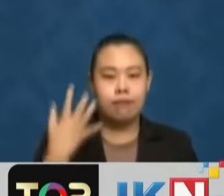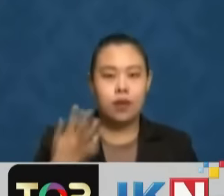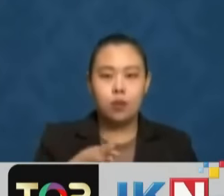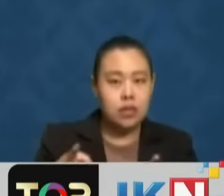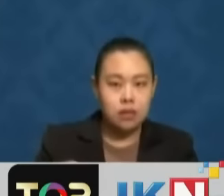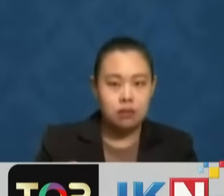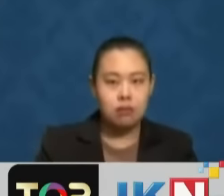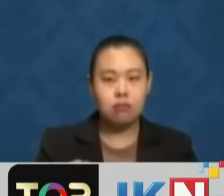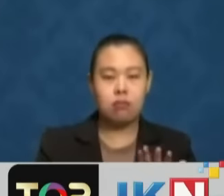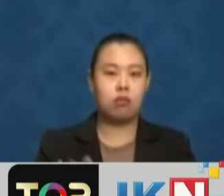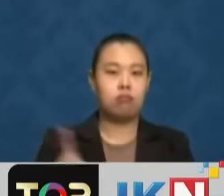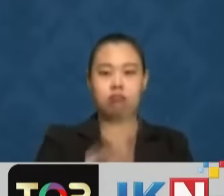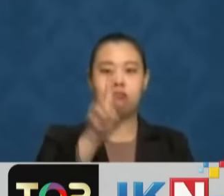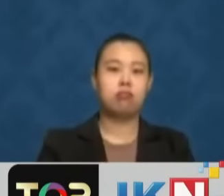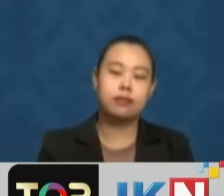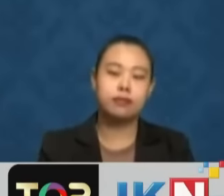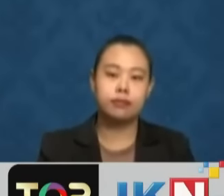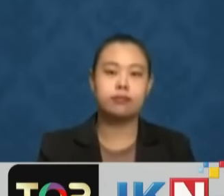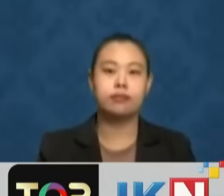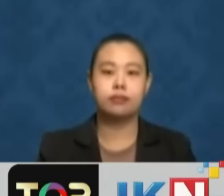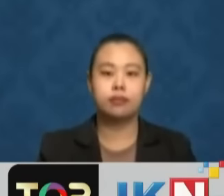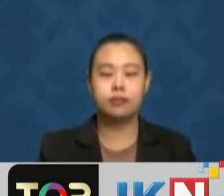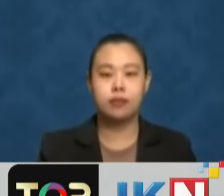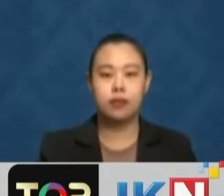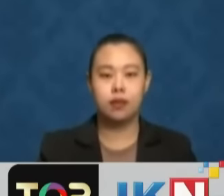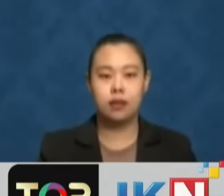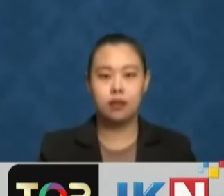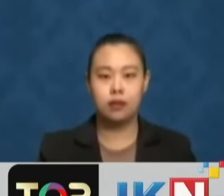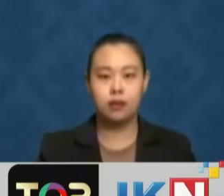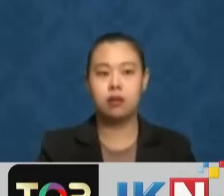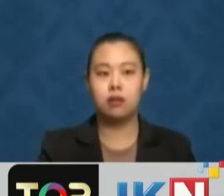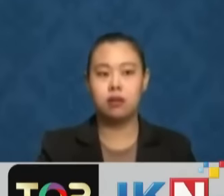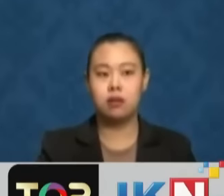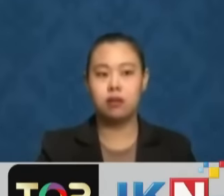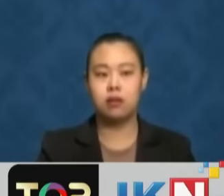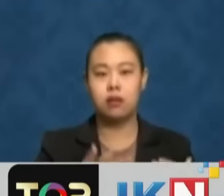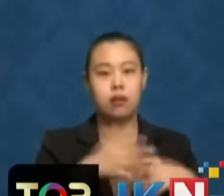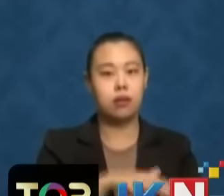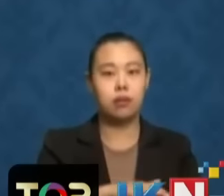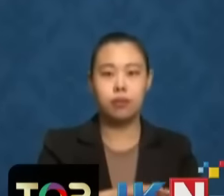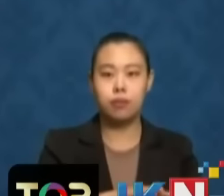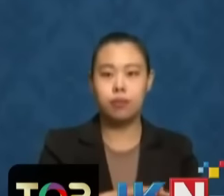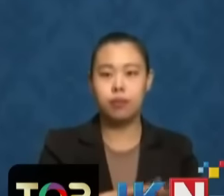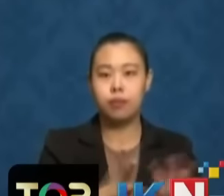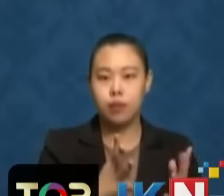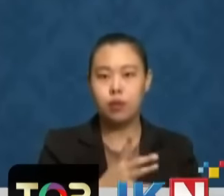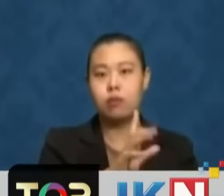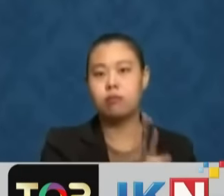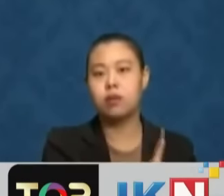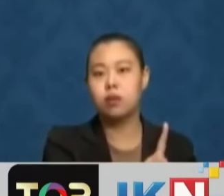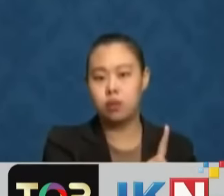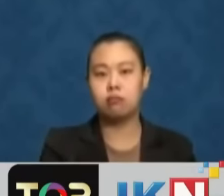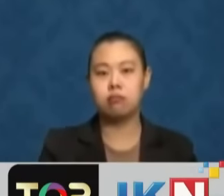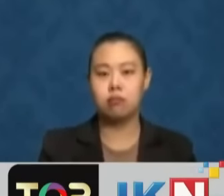ามีการประชุมในวันนั้นผมก็เชื่อว่าเราไม่สามารถที่จะโหวตได้ผมก็จะขอถามท่านสมาชิกผู้ทรงเกียรติ